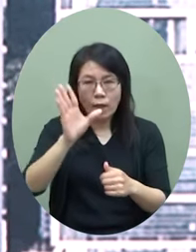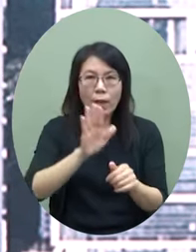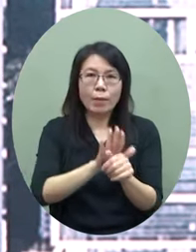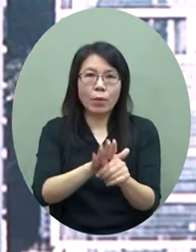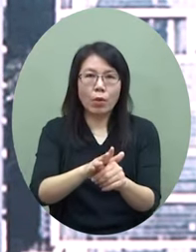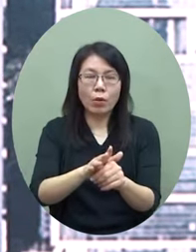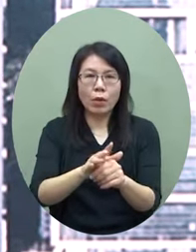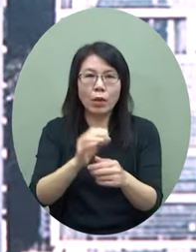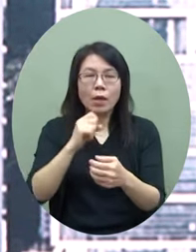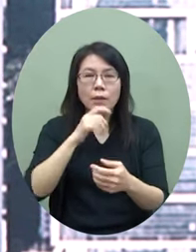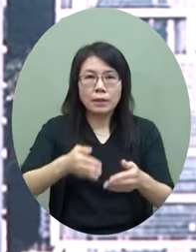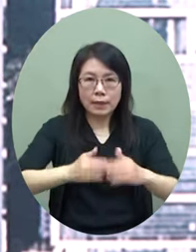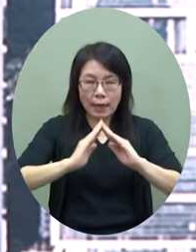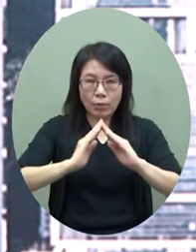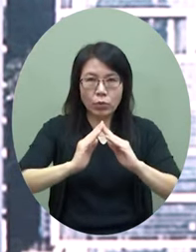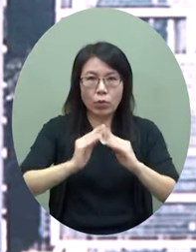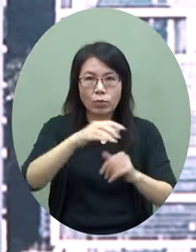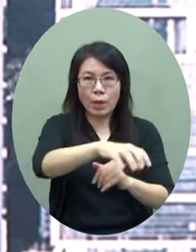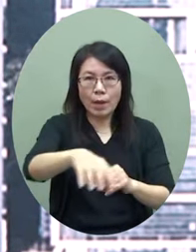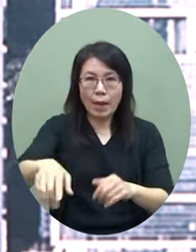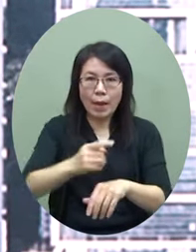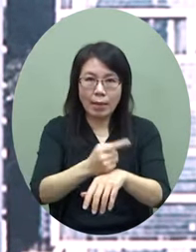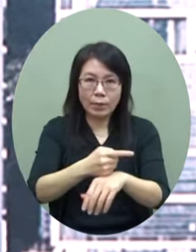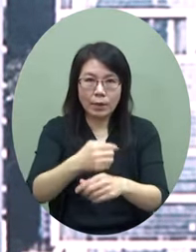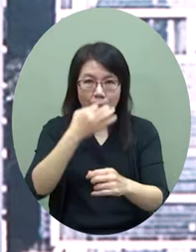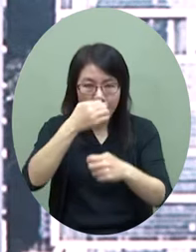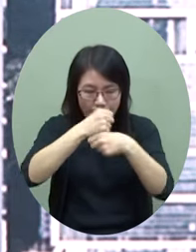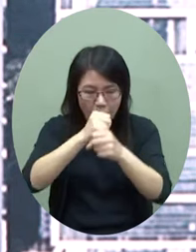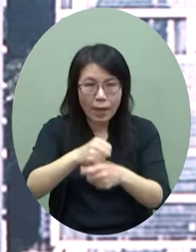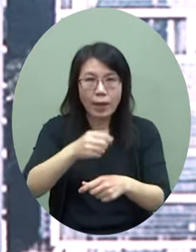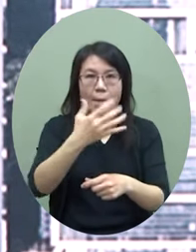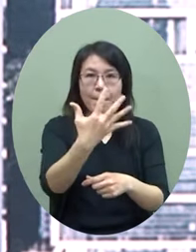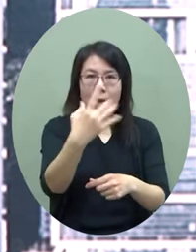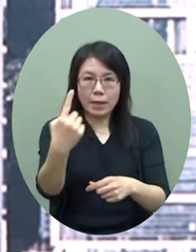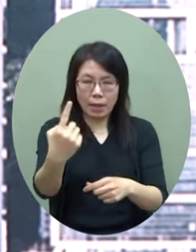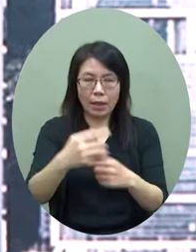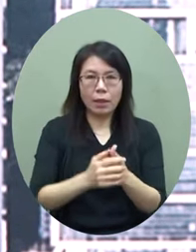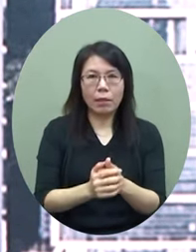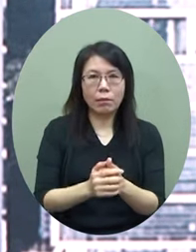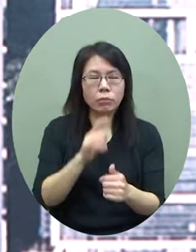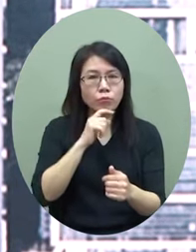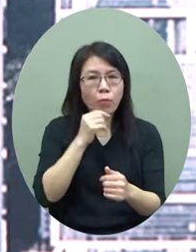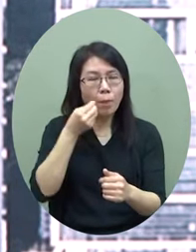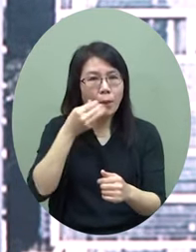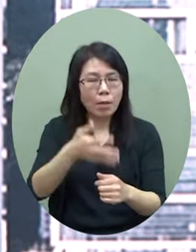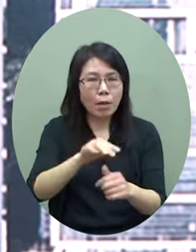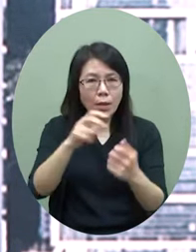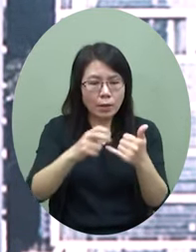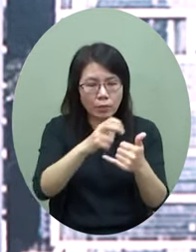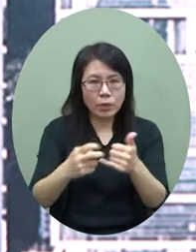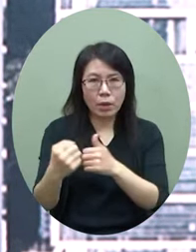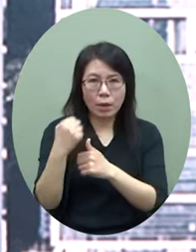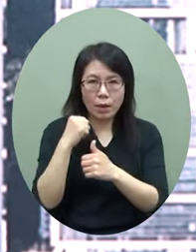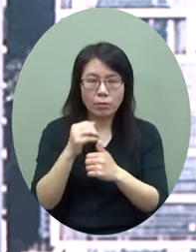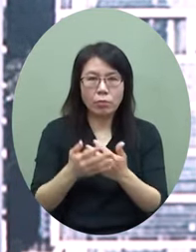晨進駐設立了51個臨時採養站今次臨時採養站提供的檢測能力是遠